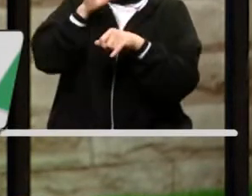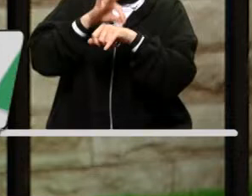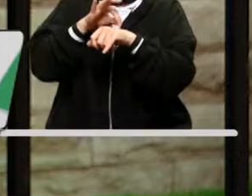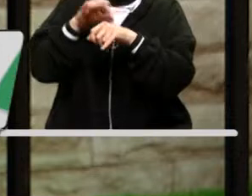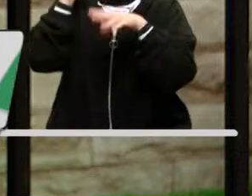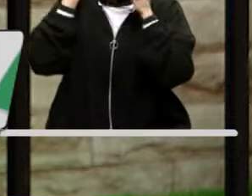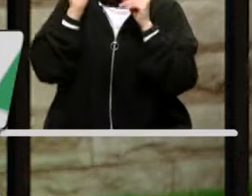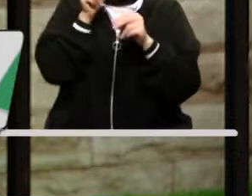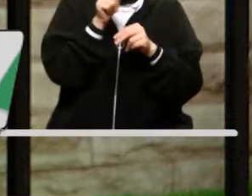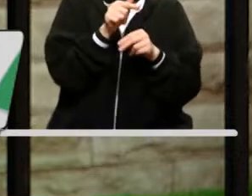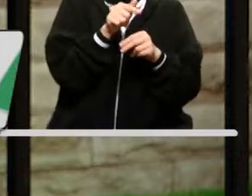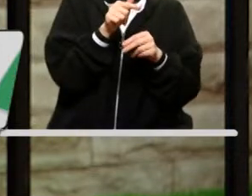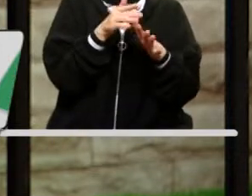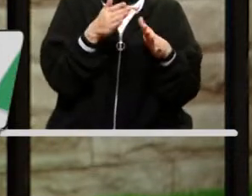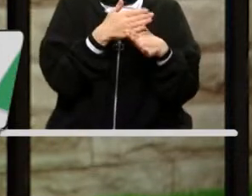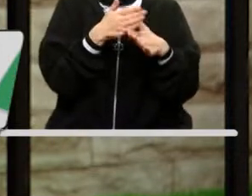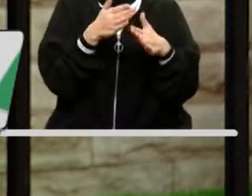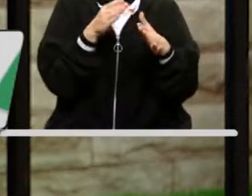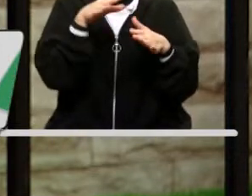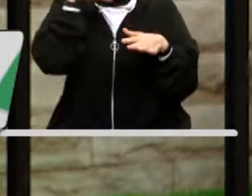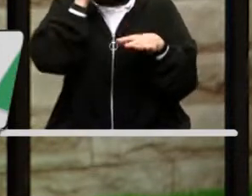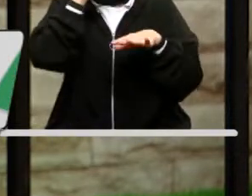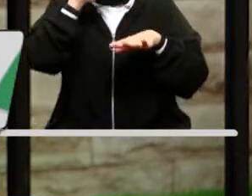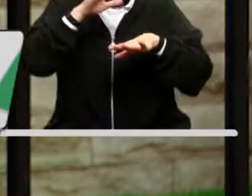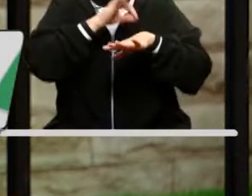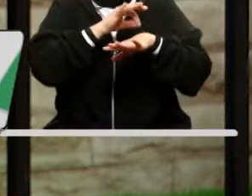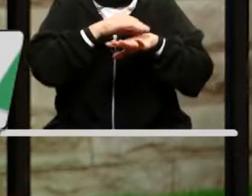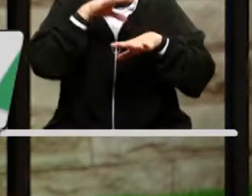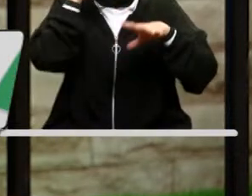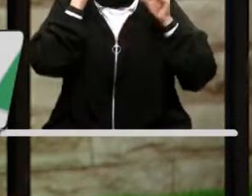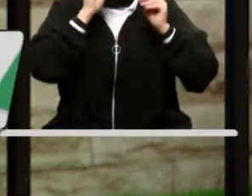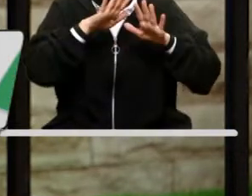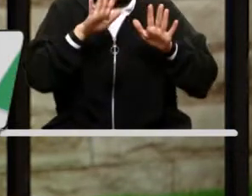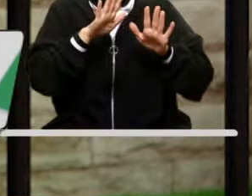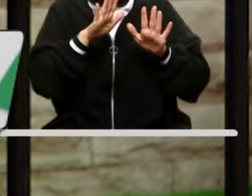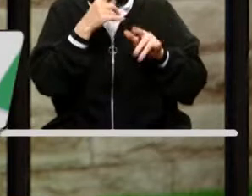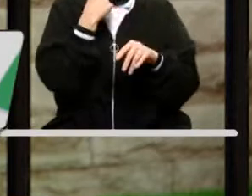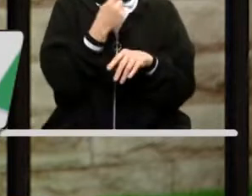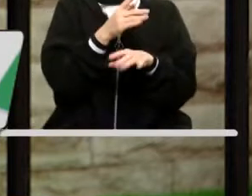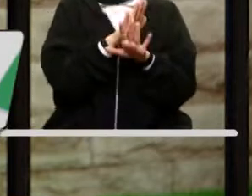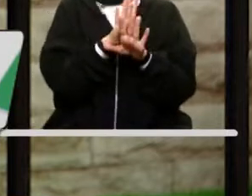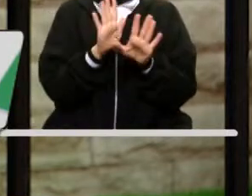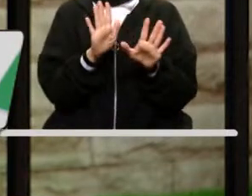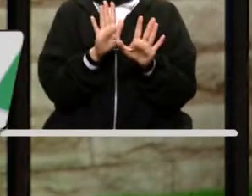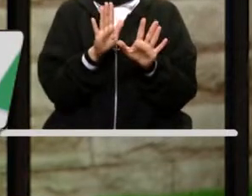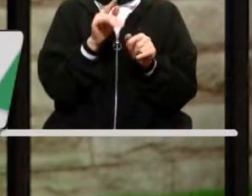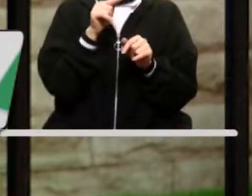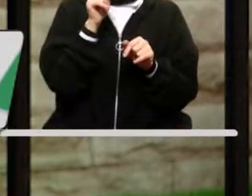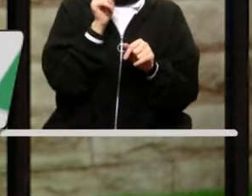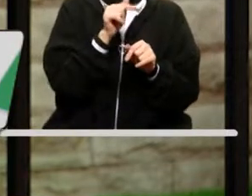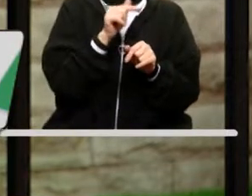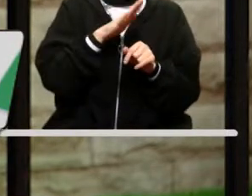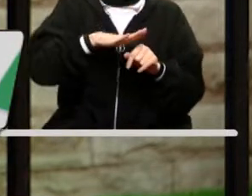diye örneklersek çok ciddi zifiri karanlıklara doğru gideriz biz. Kimseyi kimseye kıyaslamadan çocuğumuzun bir daha